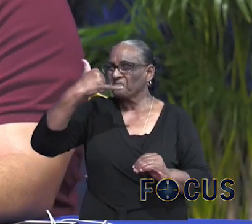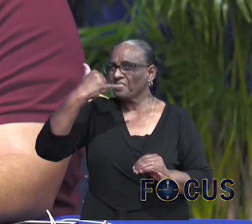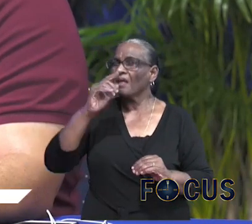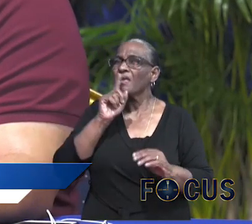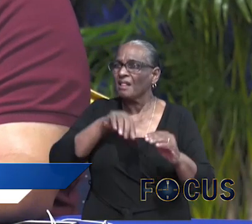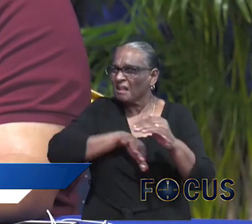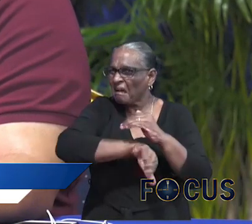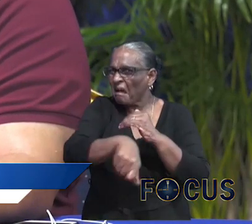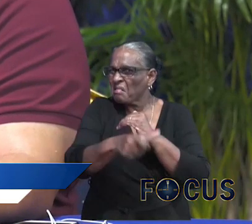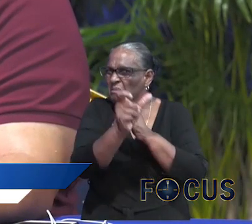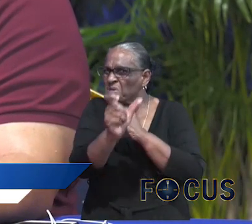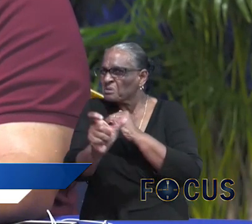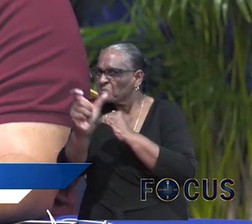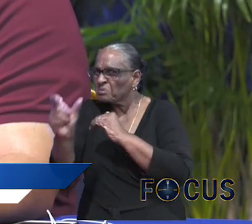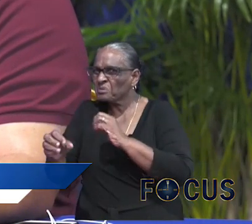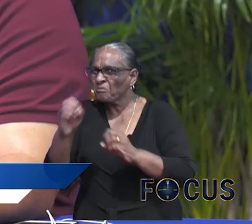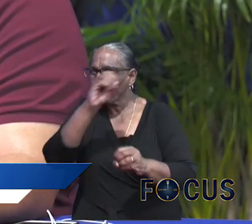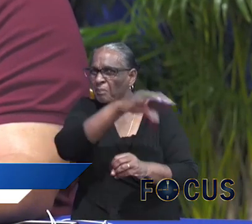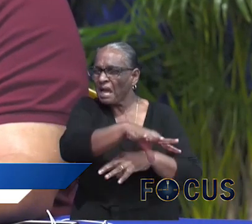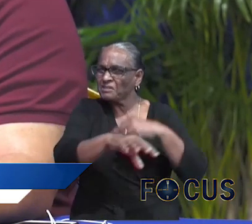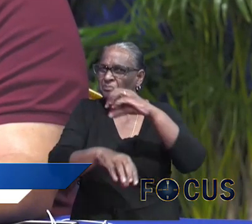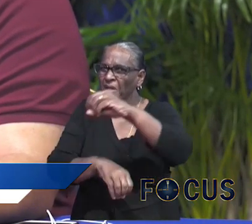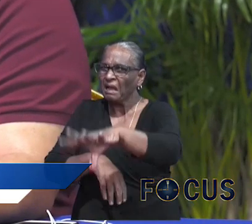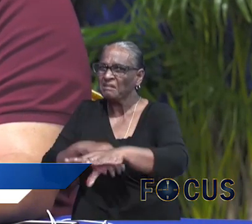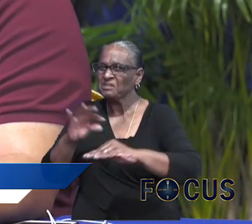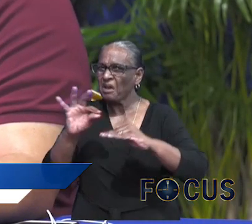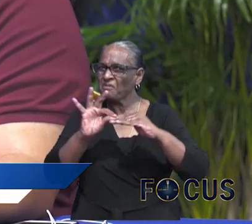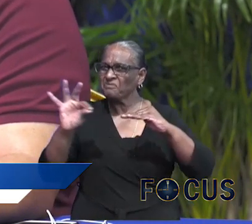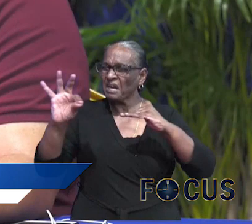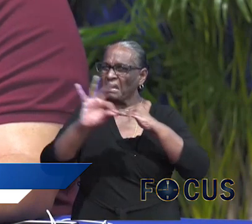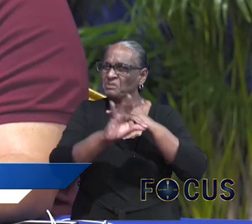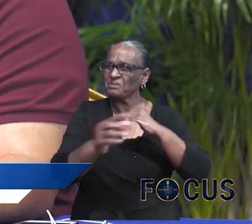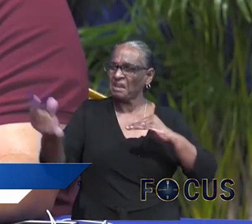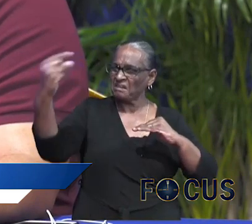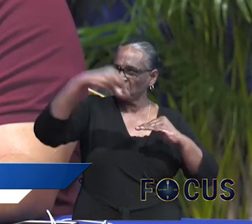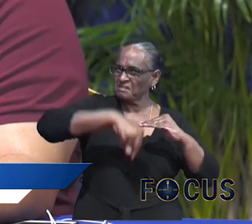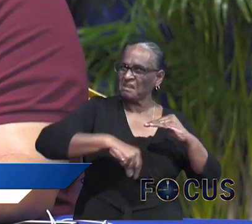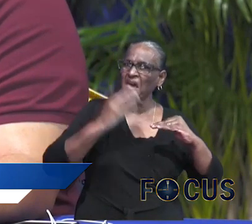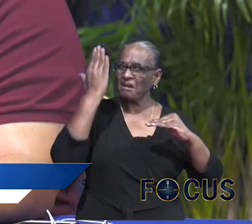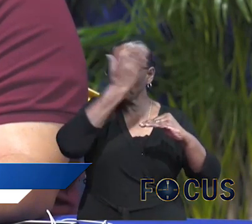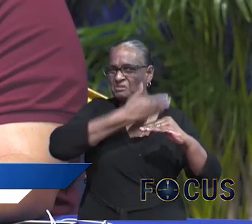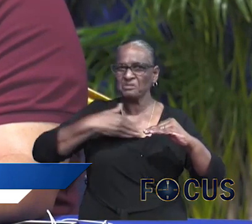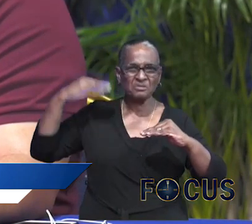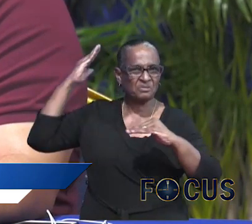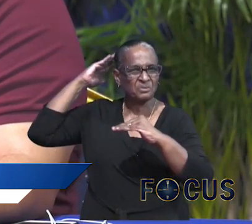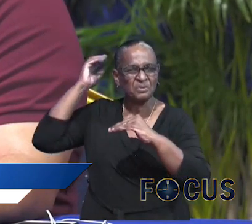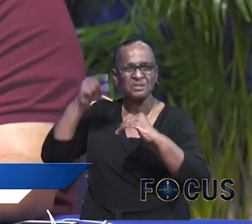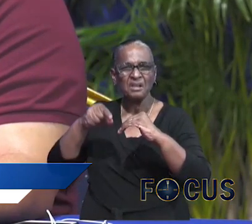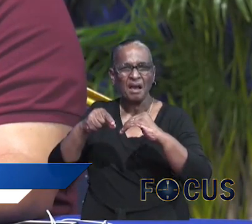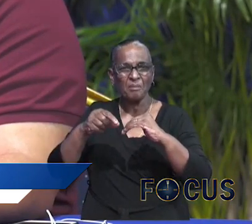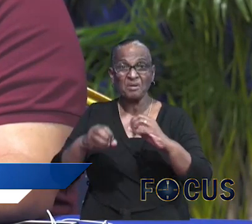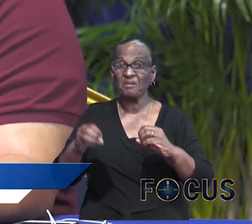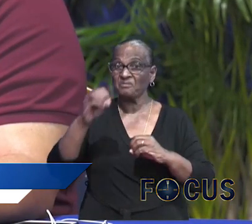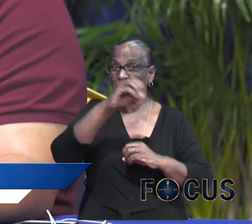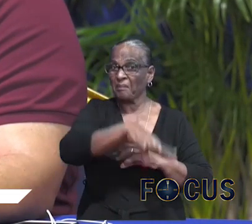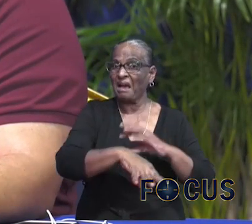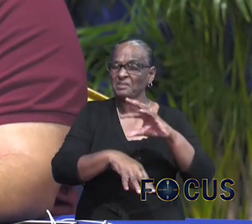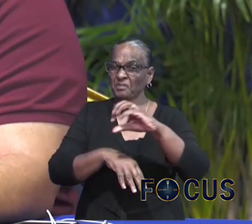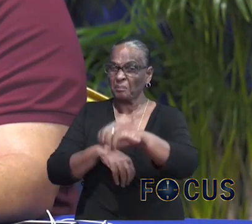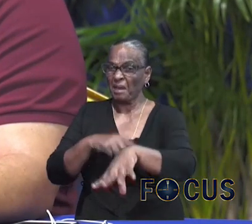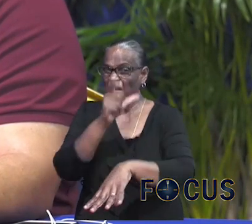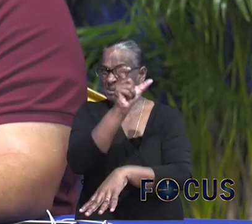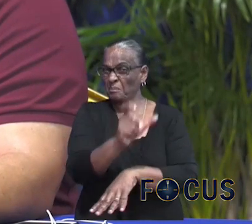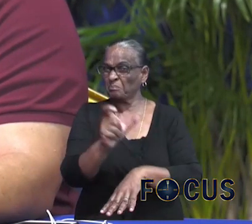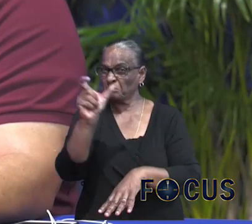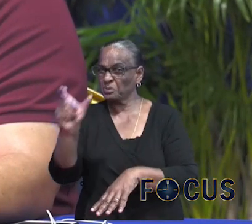illegale verplaatsingen zijn van Frans-Guyana naar Suriname. En als er verplaatsingen zijn van